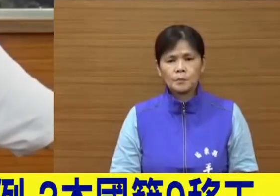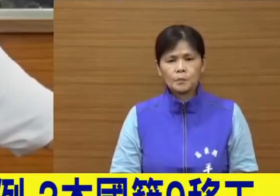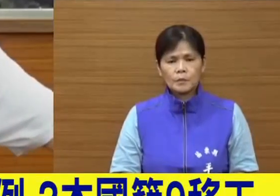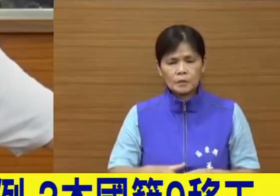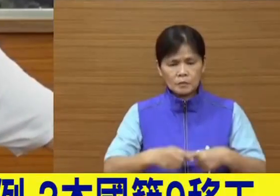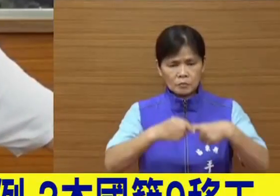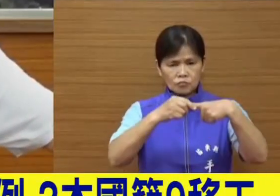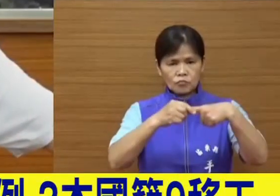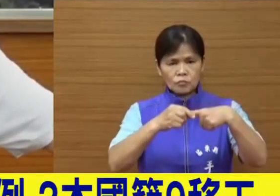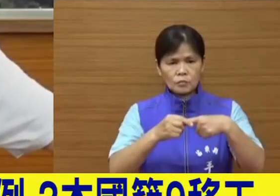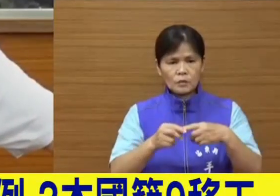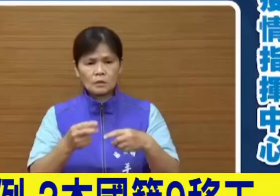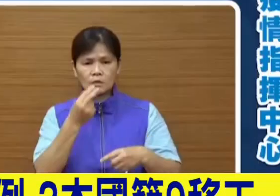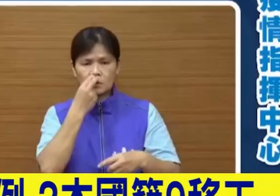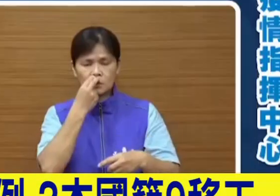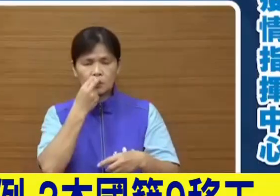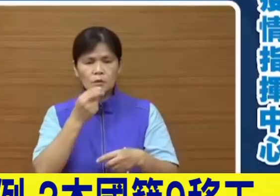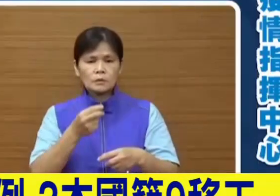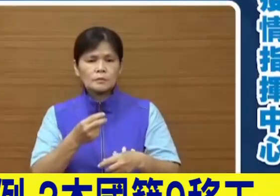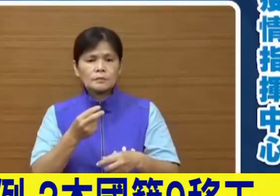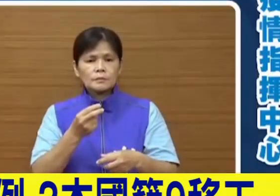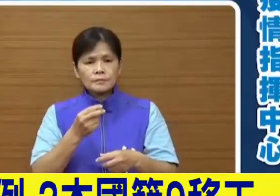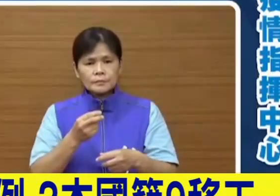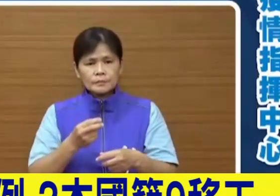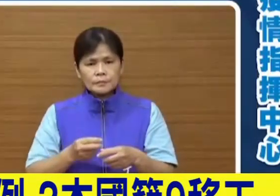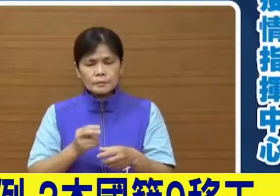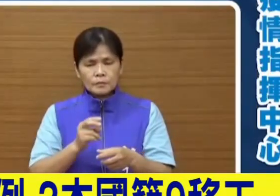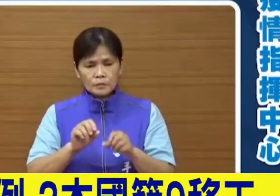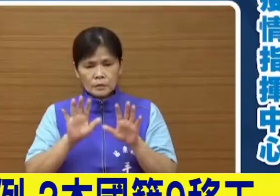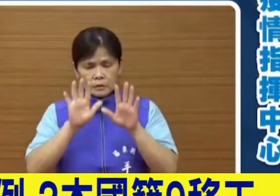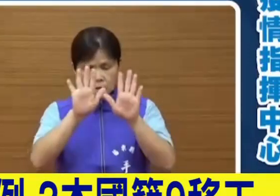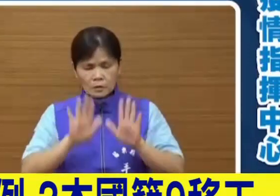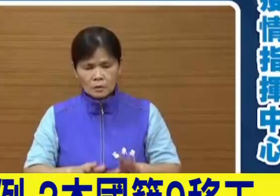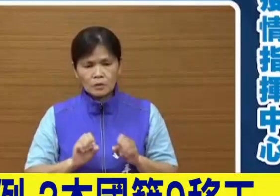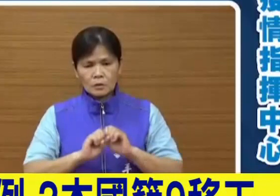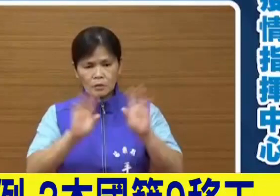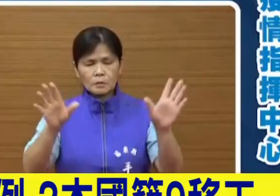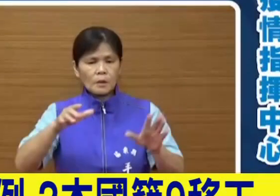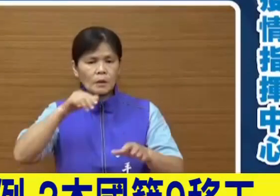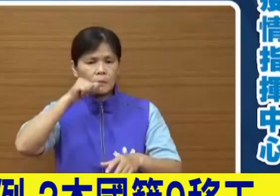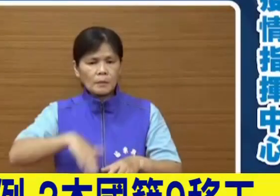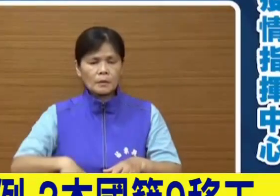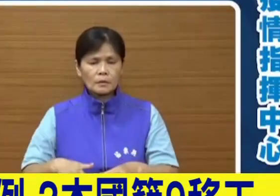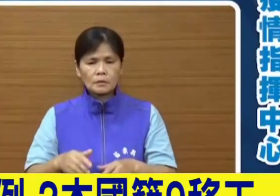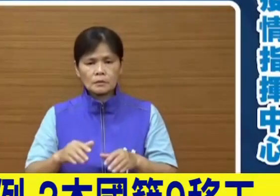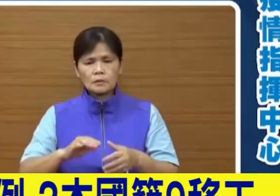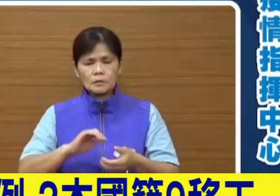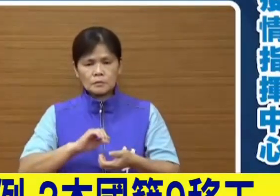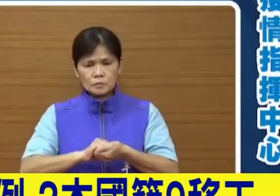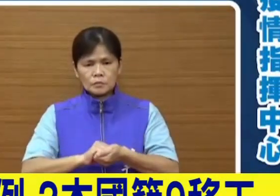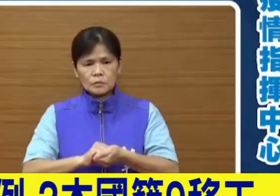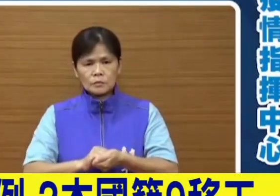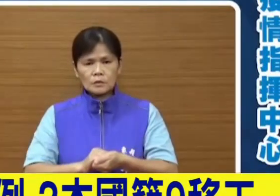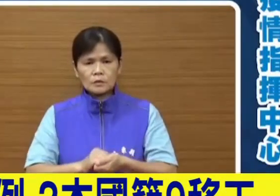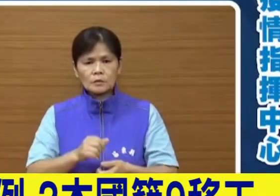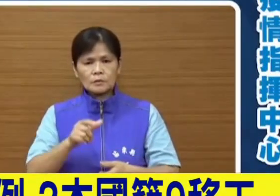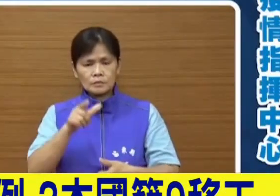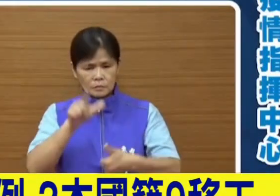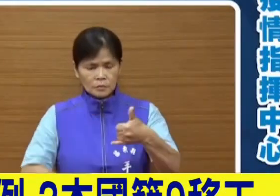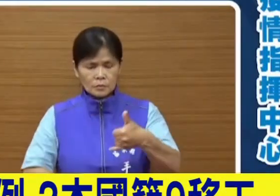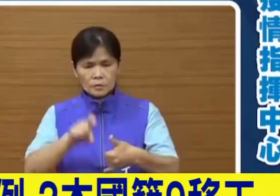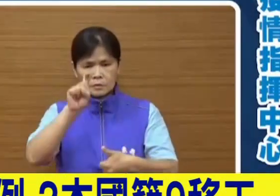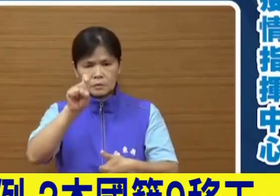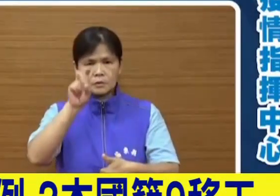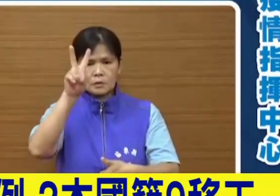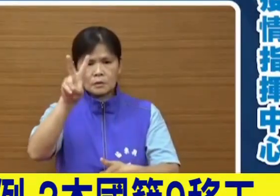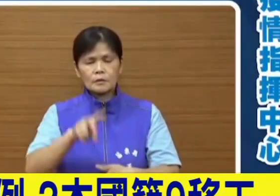第一个是中央疫情指挥中心公布了苗栗县今天确诊的病例，总共有